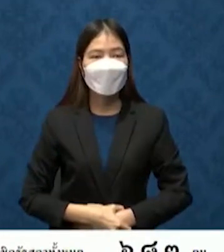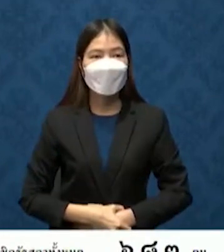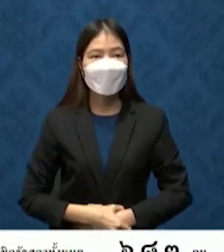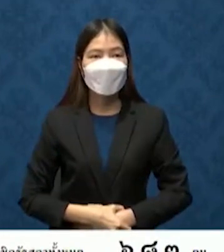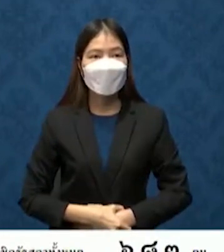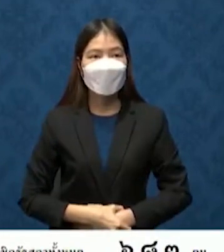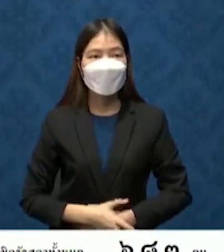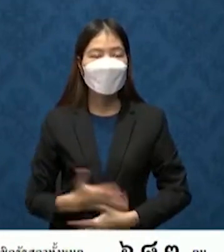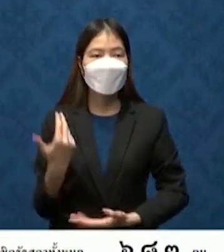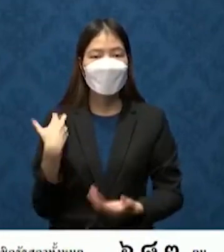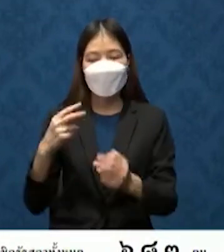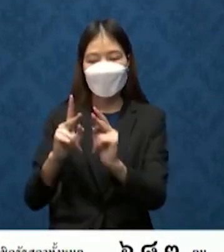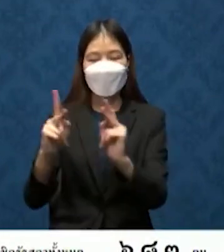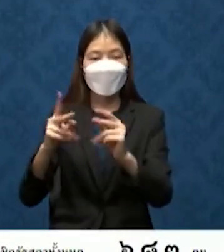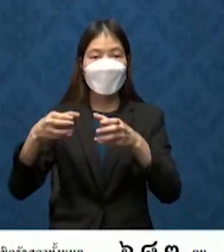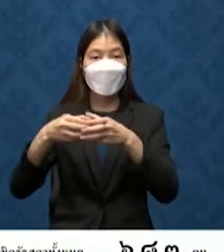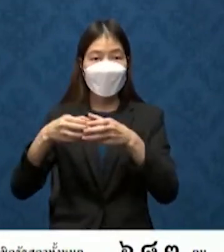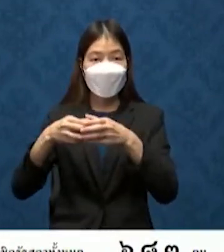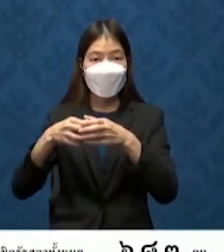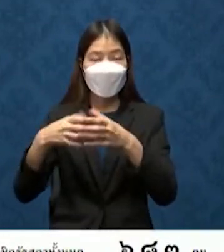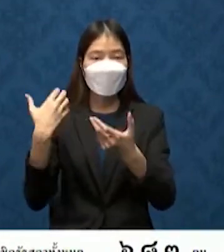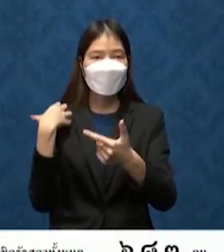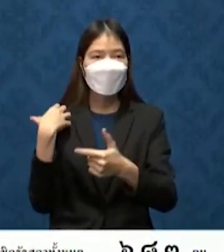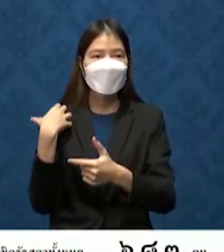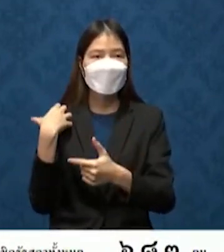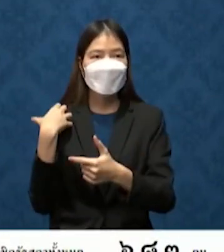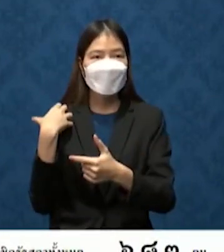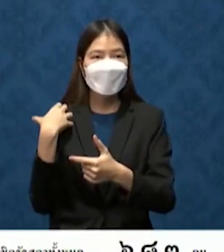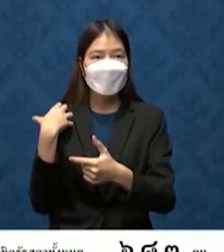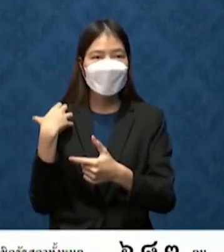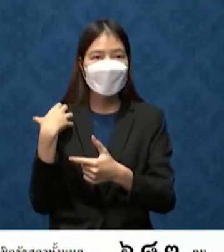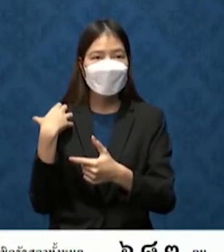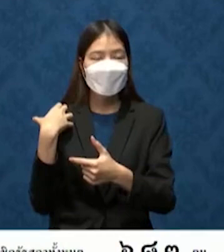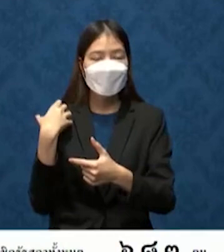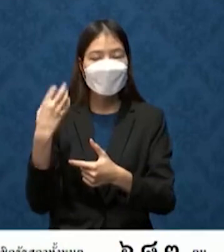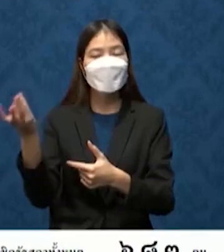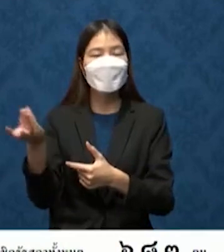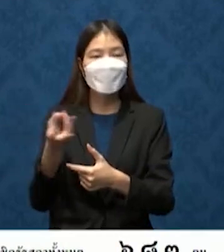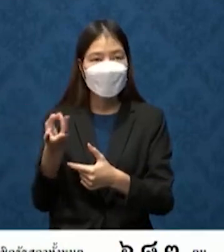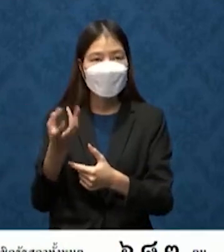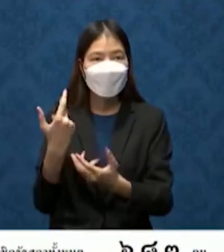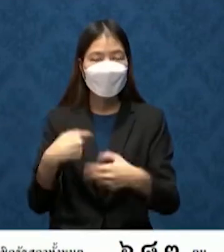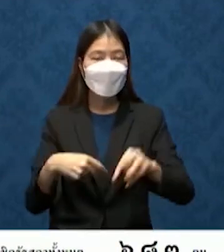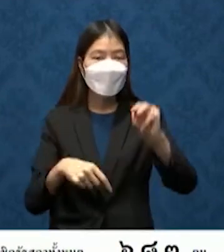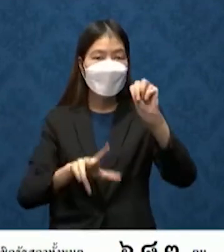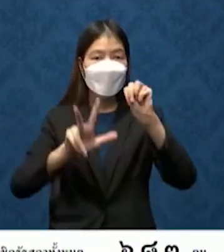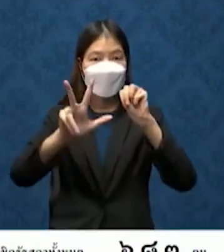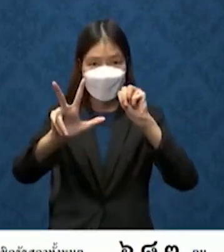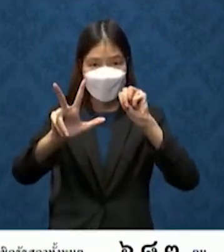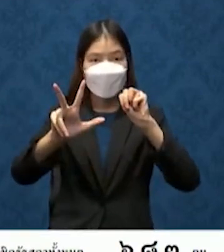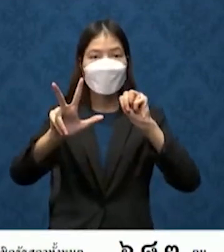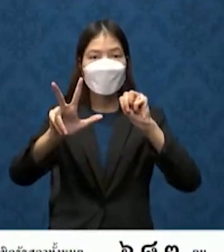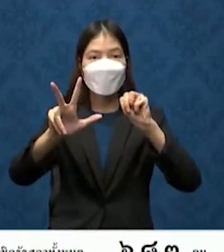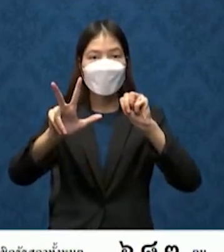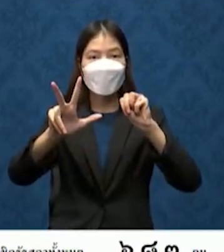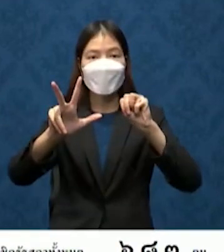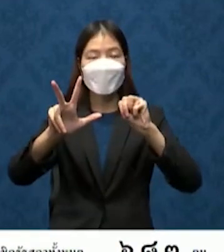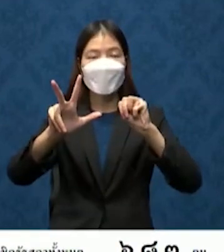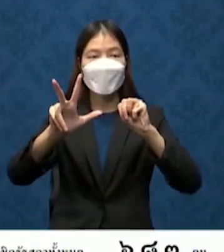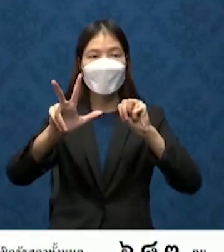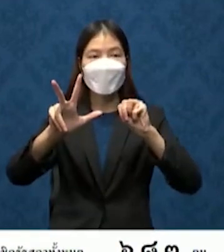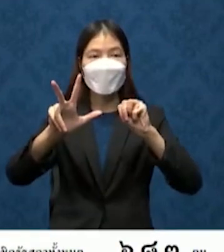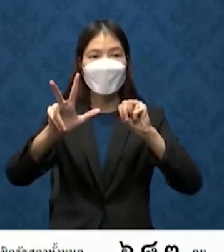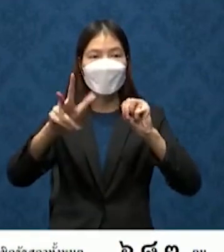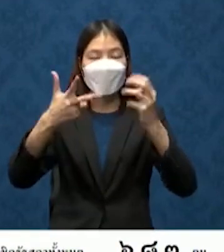ารเสียงส่ว้อยในมาตราที่ 3 นะครับในมาตราที่ 3 นี้